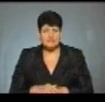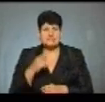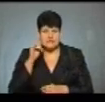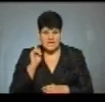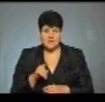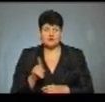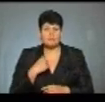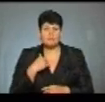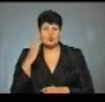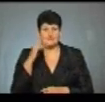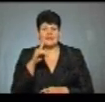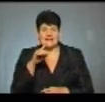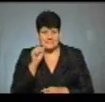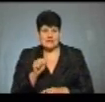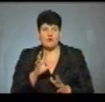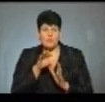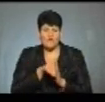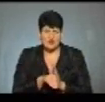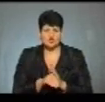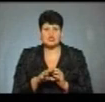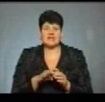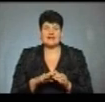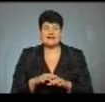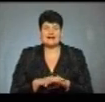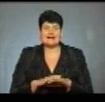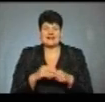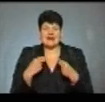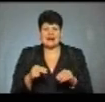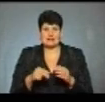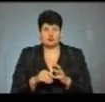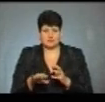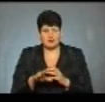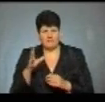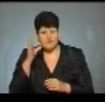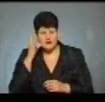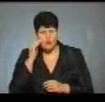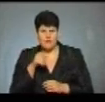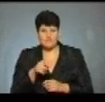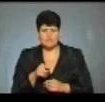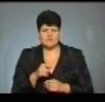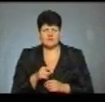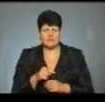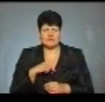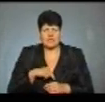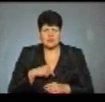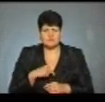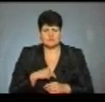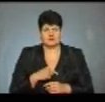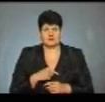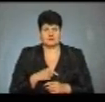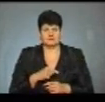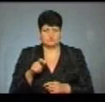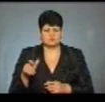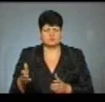що ви проголосували за запровадження ринку землі. Чи враховували ви при цьому настрої своїх виборців, зокрема, а також їхні